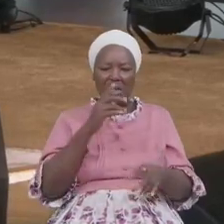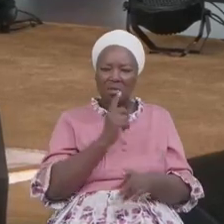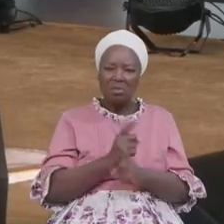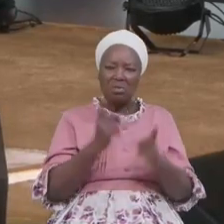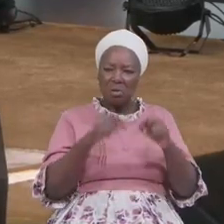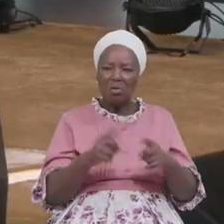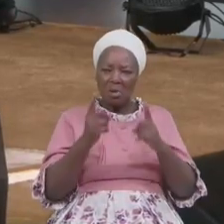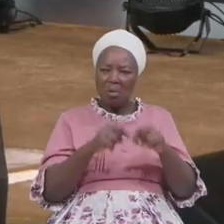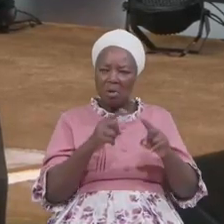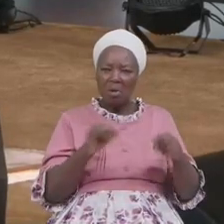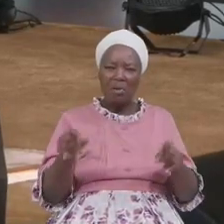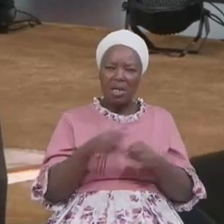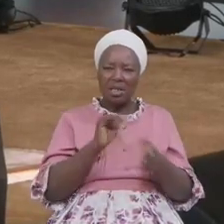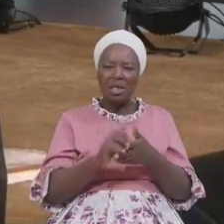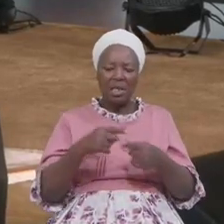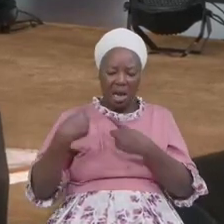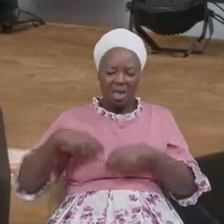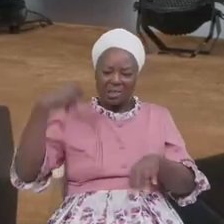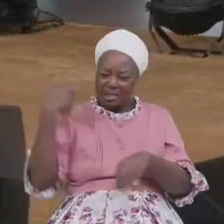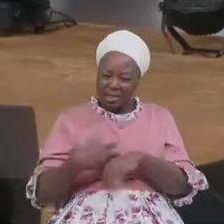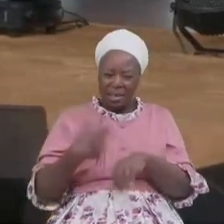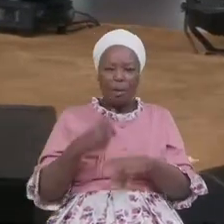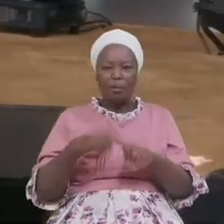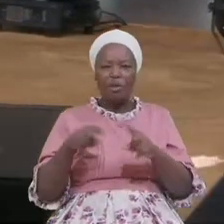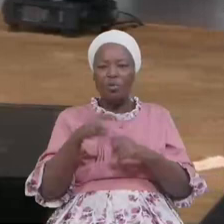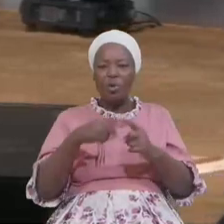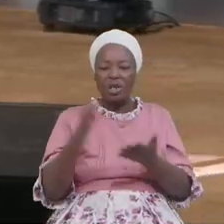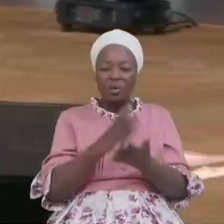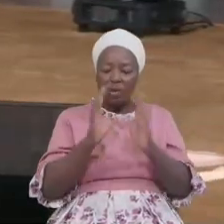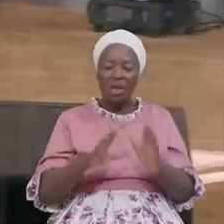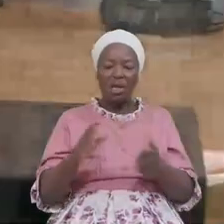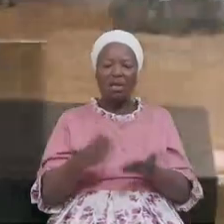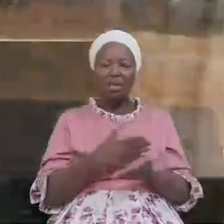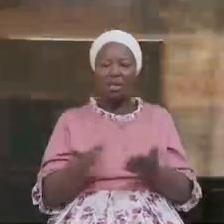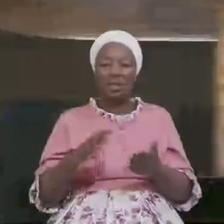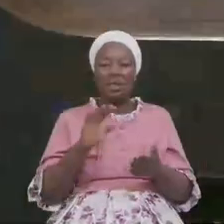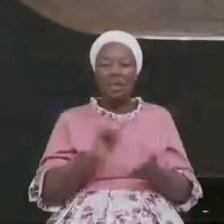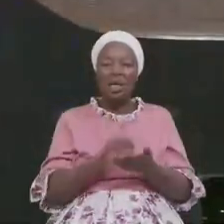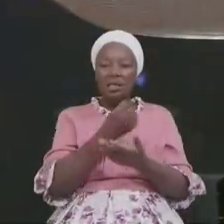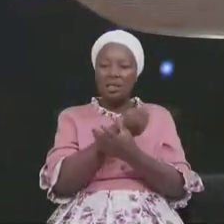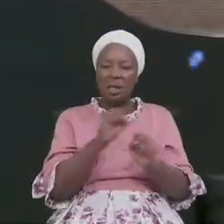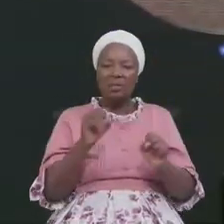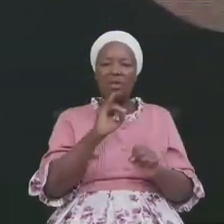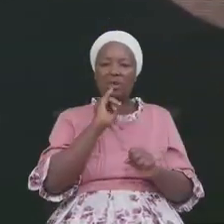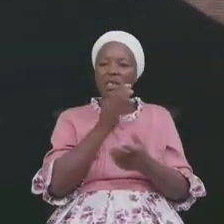n'était pas encore touché. Et quand la chorale chantait, le salut est gratuit.